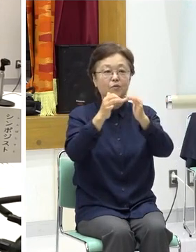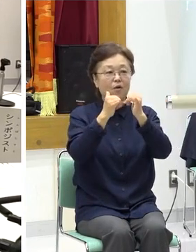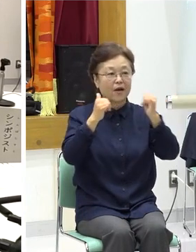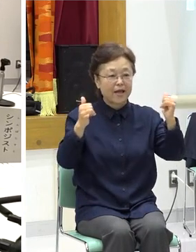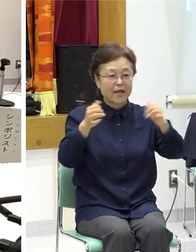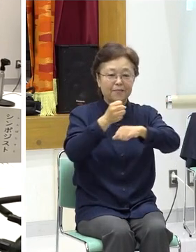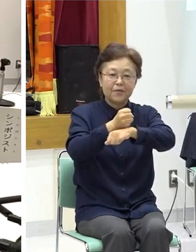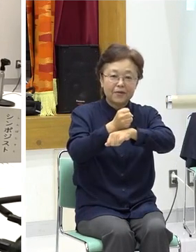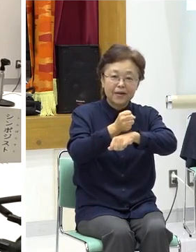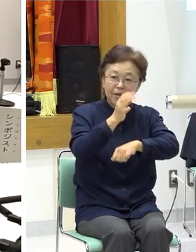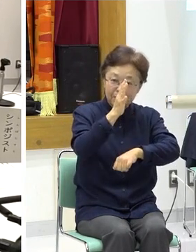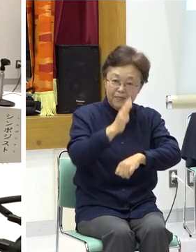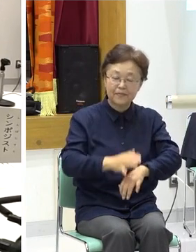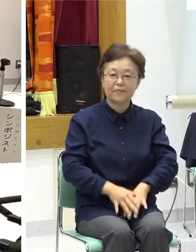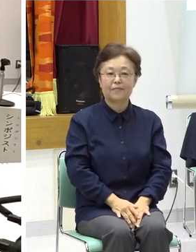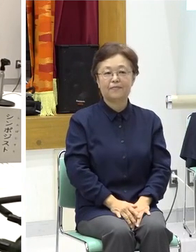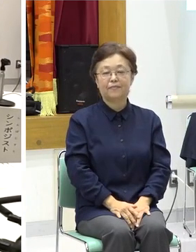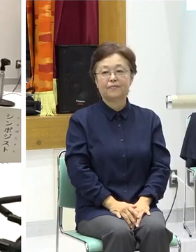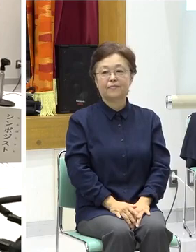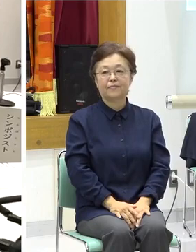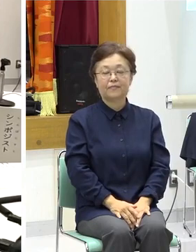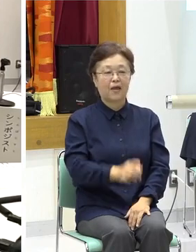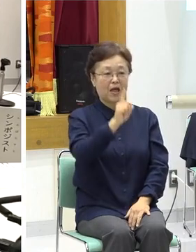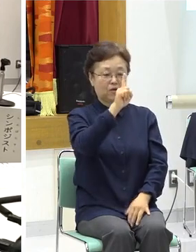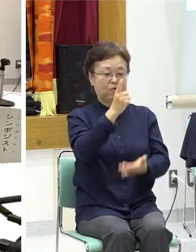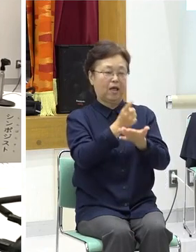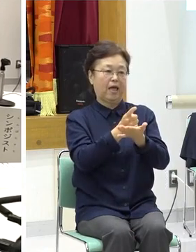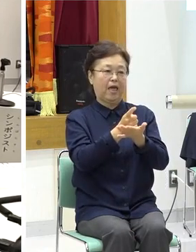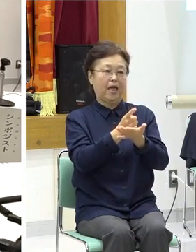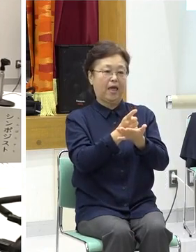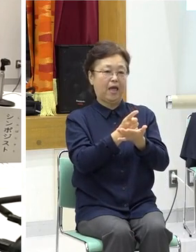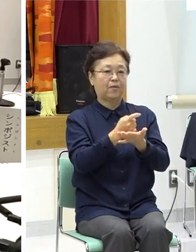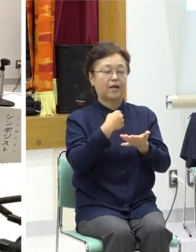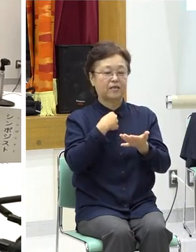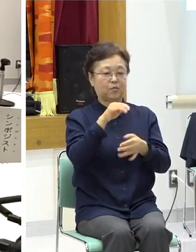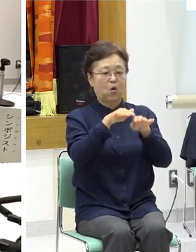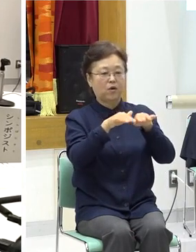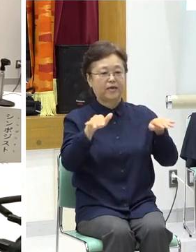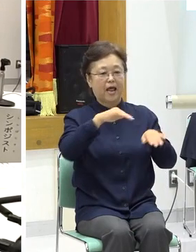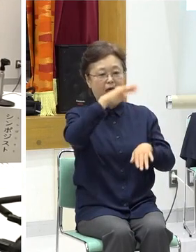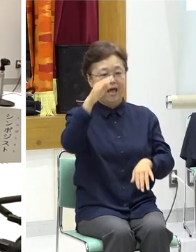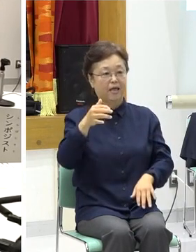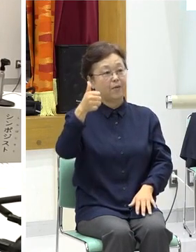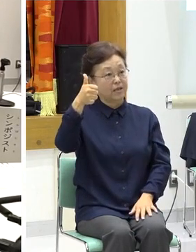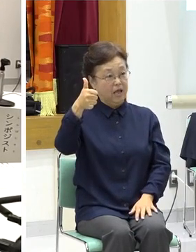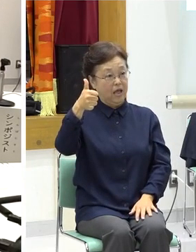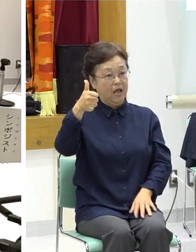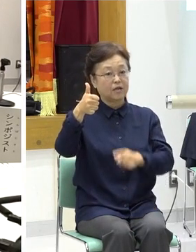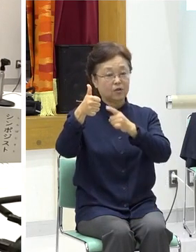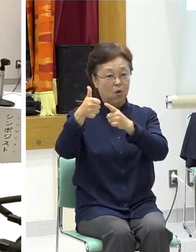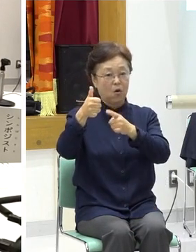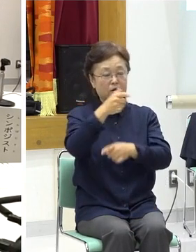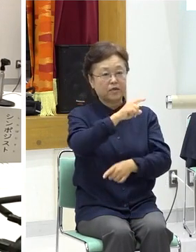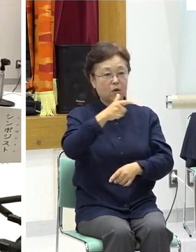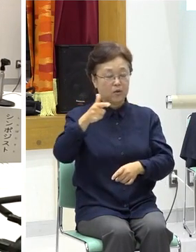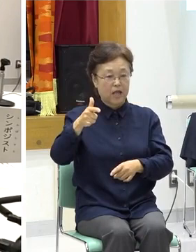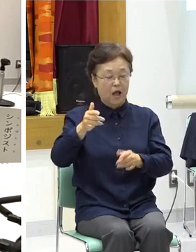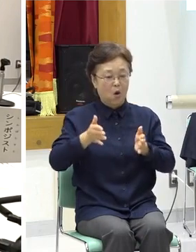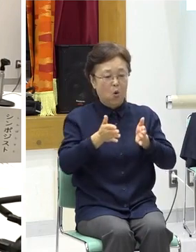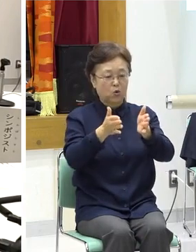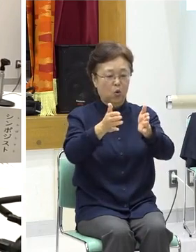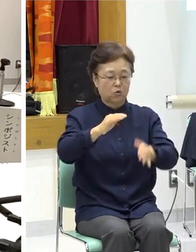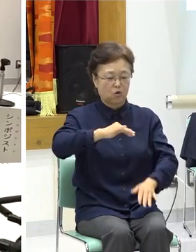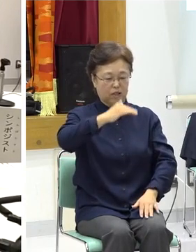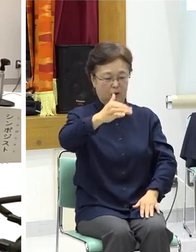お疲れ様でした。ちょっと一点だけね、ちょっと私も平山さんの、いろんな報道のテコボコ